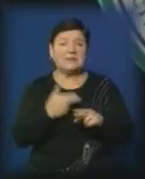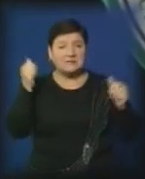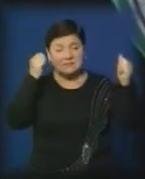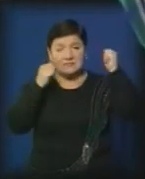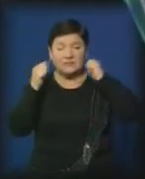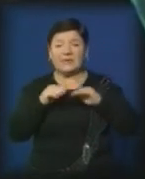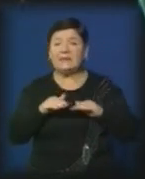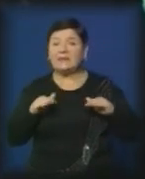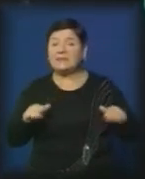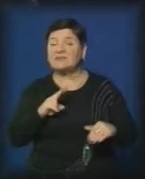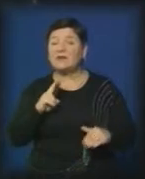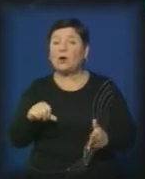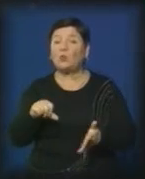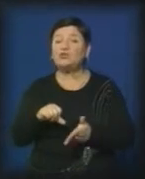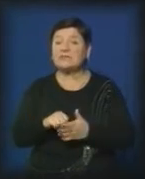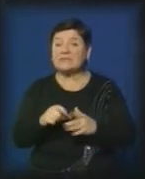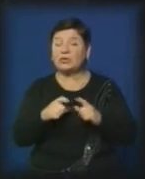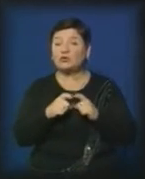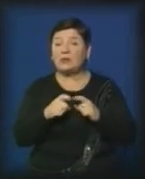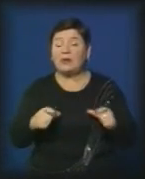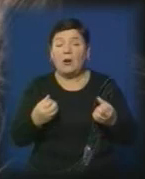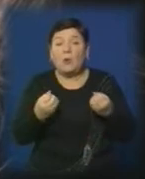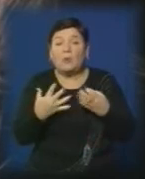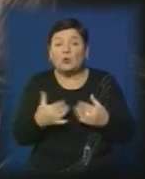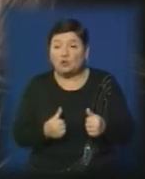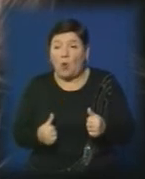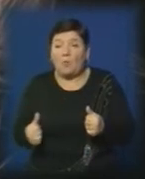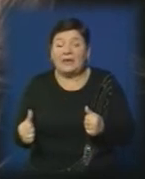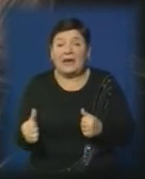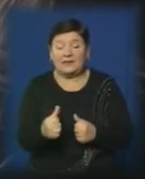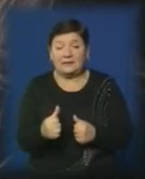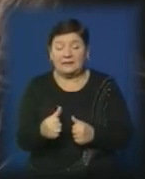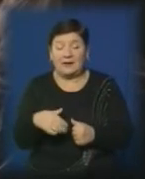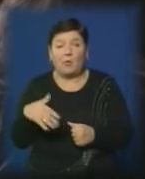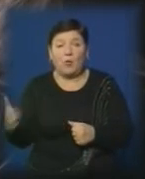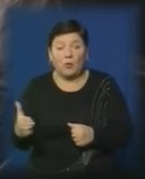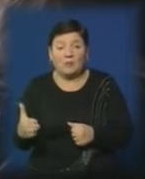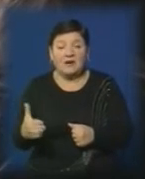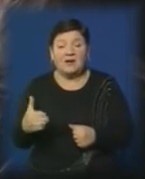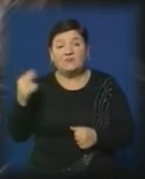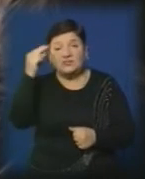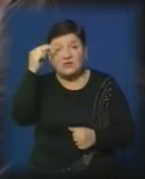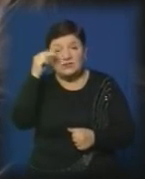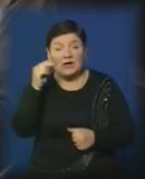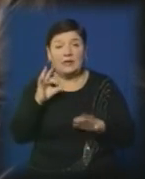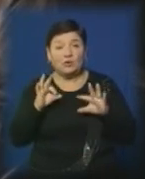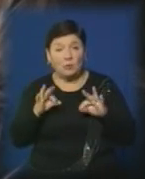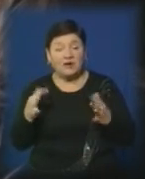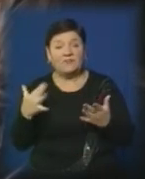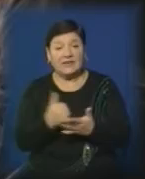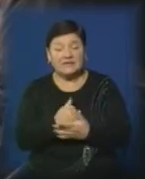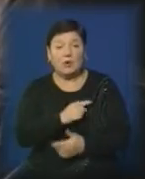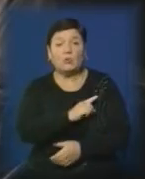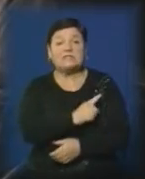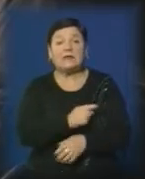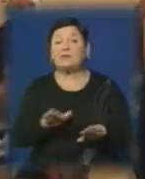дитинство її, як і більшість сучасних школярів, просто оминає боком. Дівчинці навчання дається добре, однак не всі школярі здатні